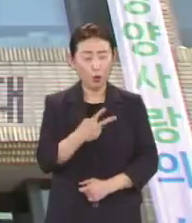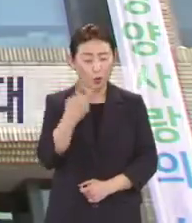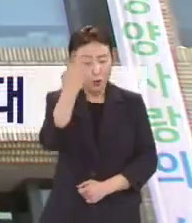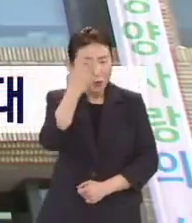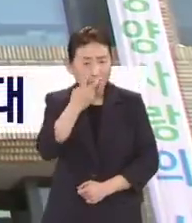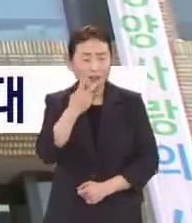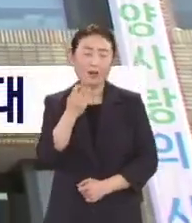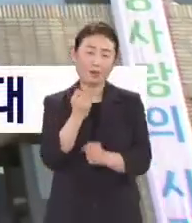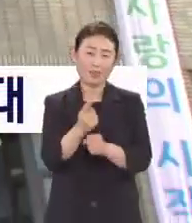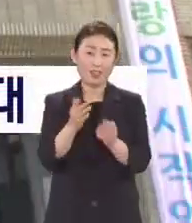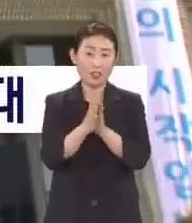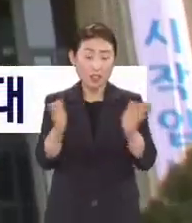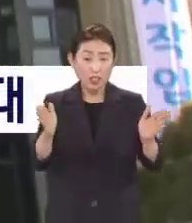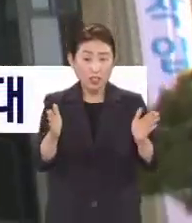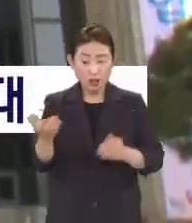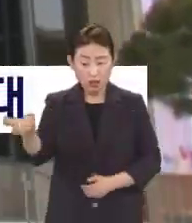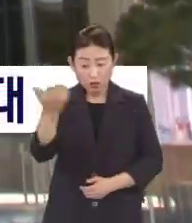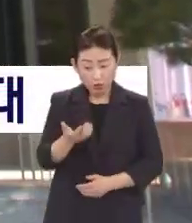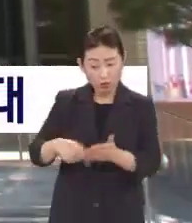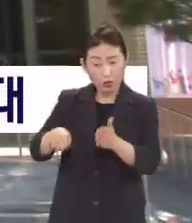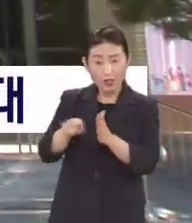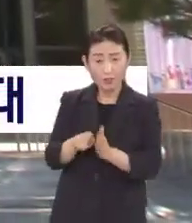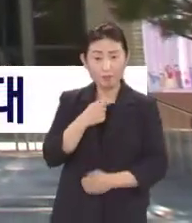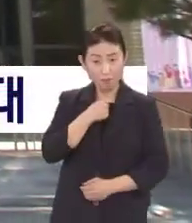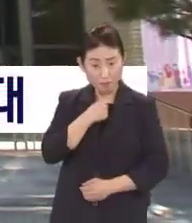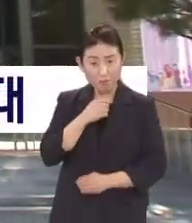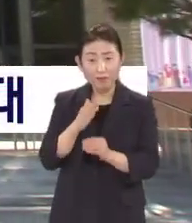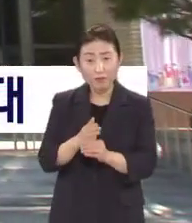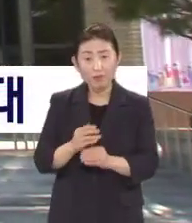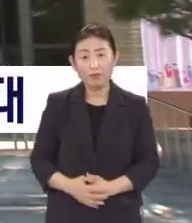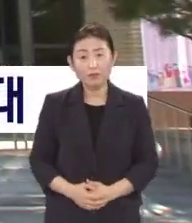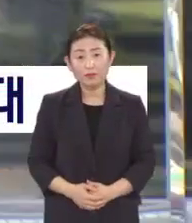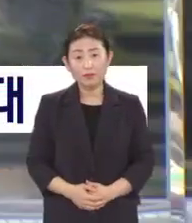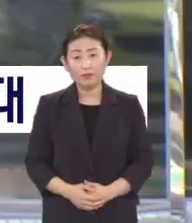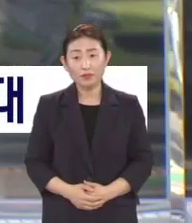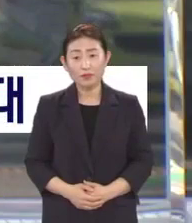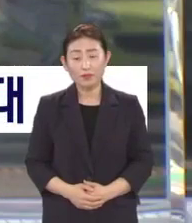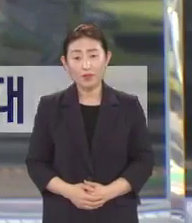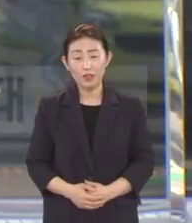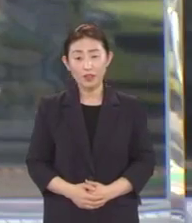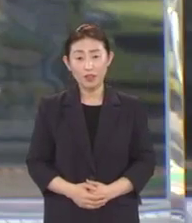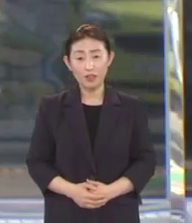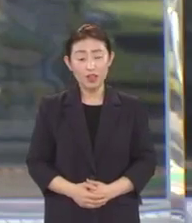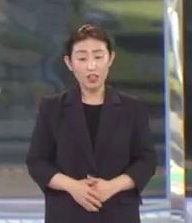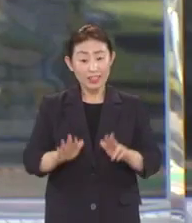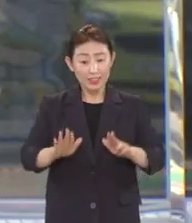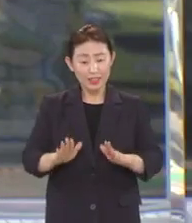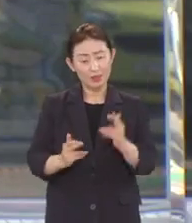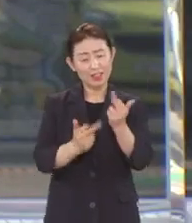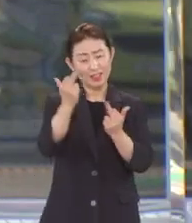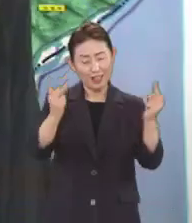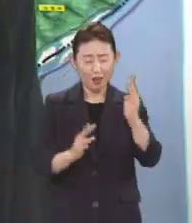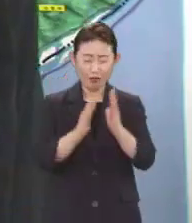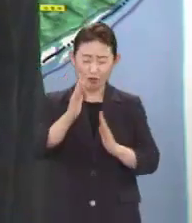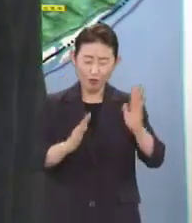용역을 발주하는 등 산림자원연구소 유치를 희망하고 있습니다. 충남의 알프스라 불릴 만큼 대부분이